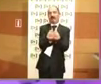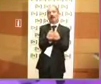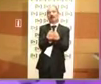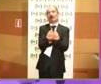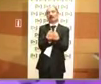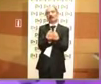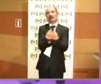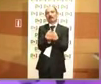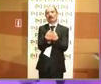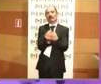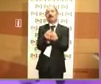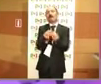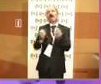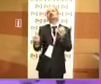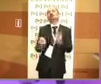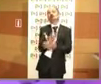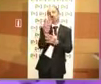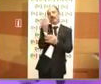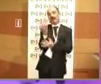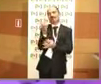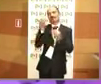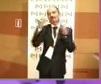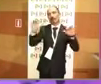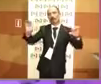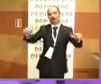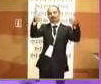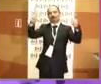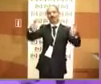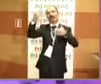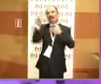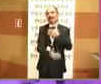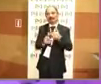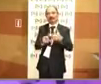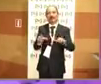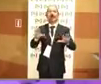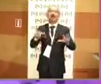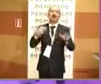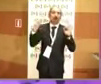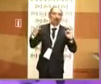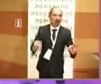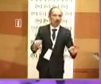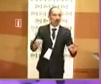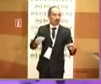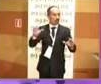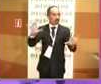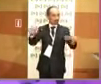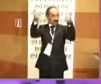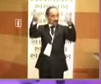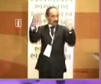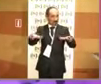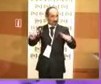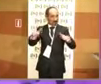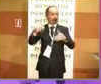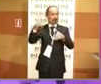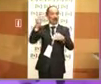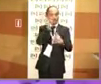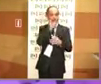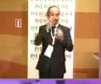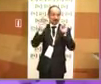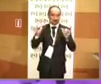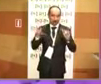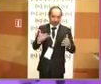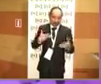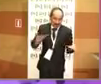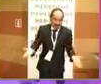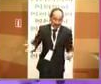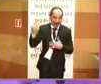insieme ai successi, anche i nostri limiti, ammettere che insieme ai successi ci sono stati errori e che la